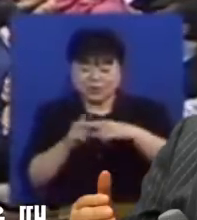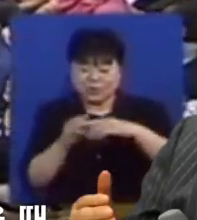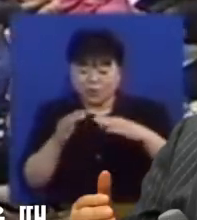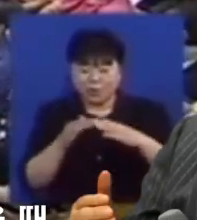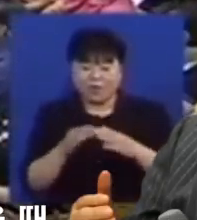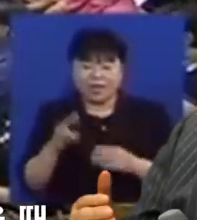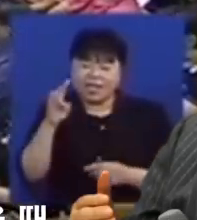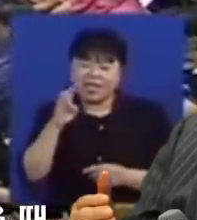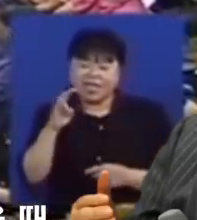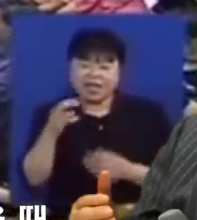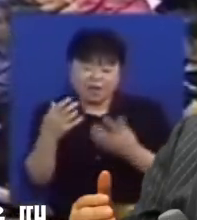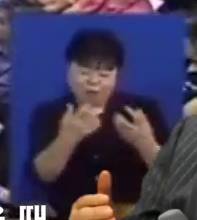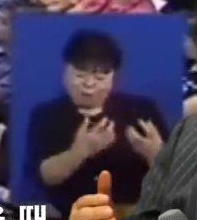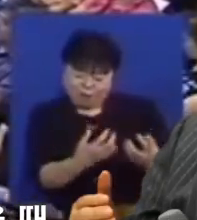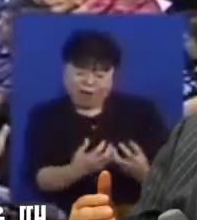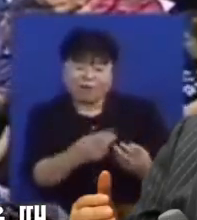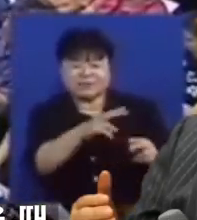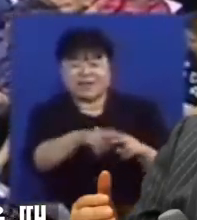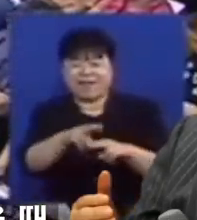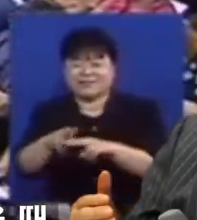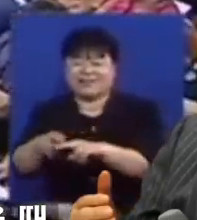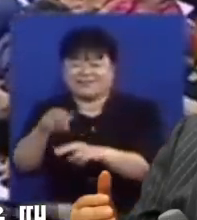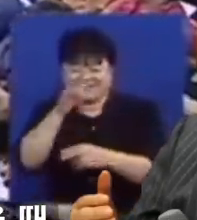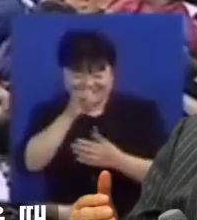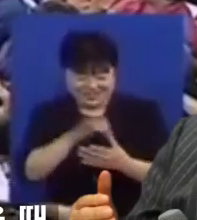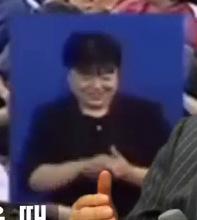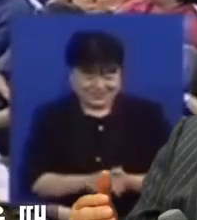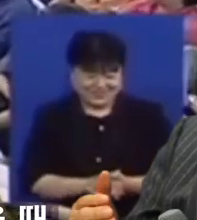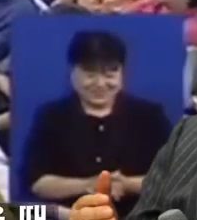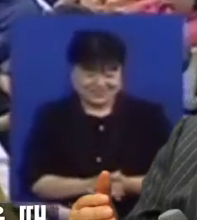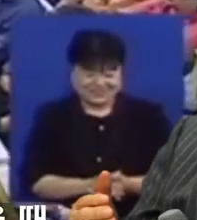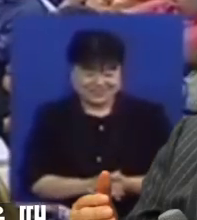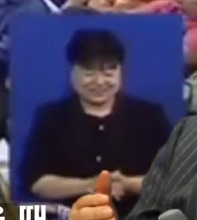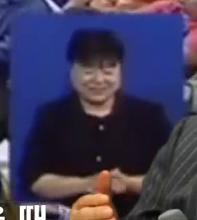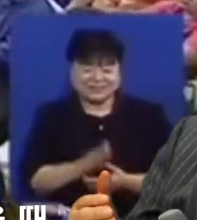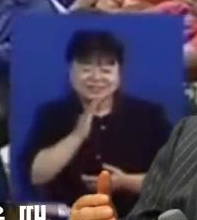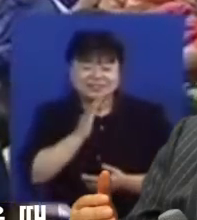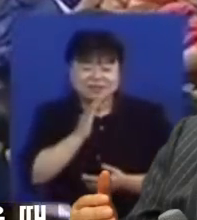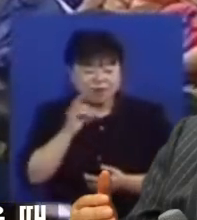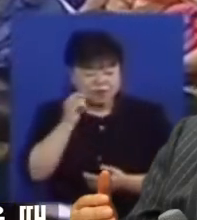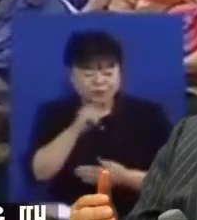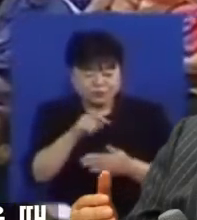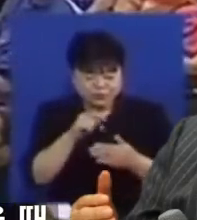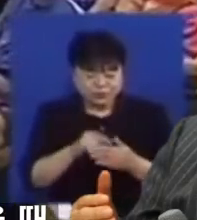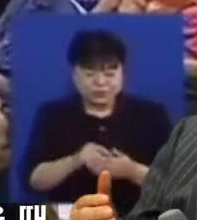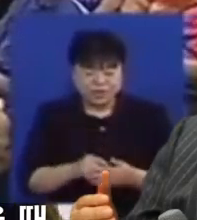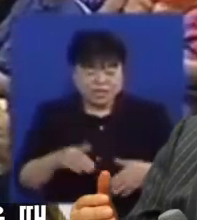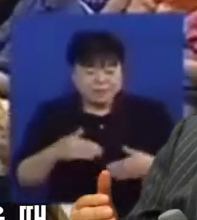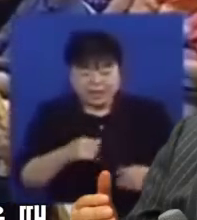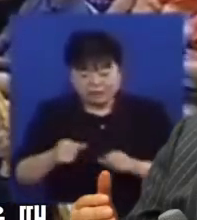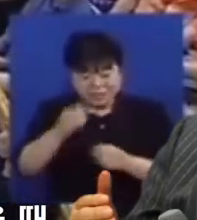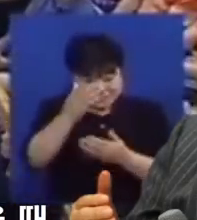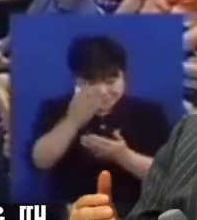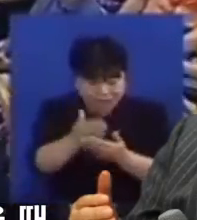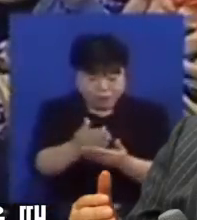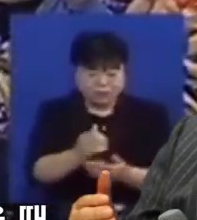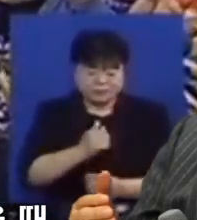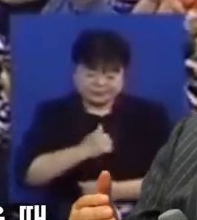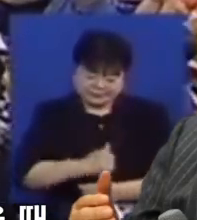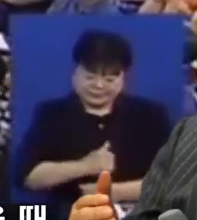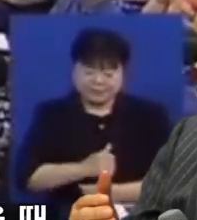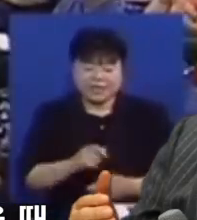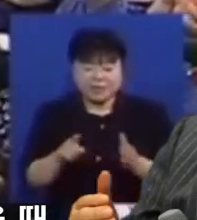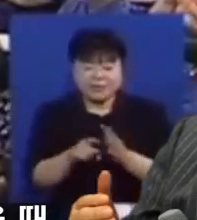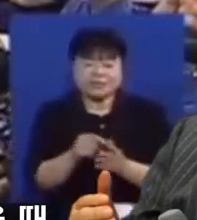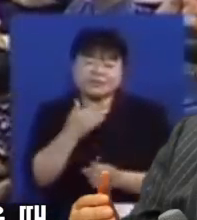교회 율락여들이 모두 다 와서 모였어요. 이와 같이 역경 가운데서 성급하게 행동하지 말아야 합니다.